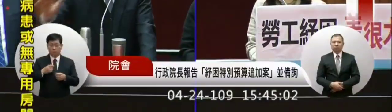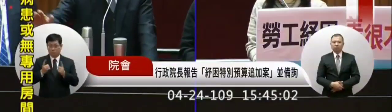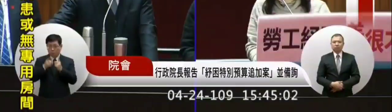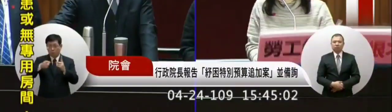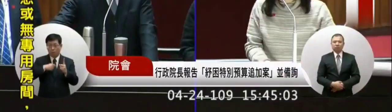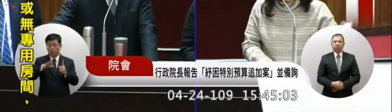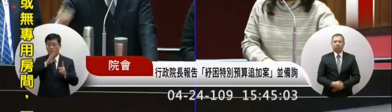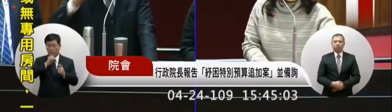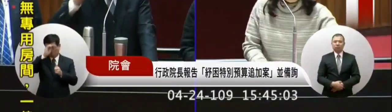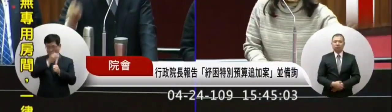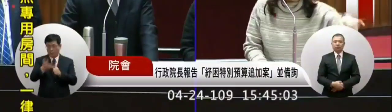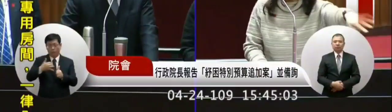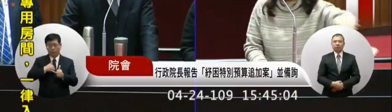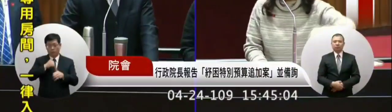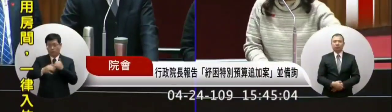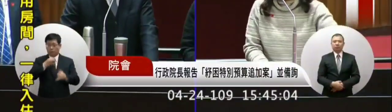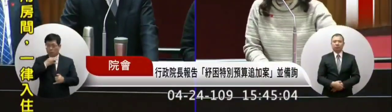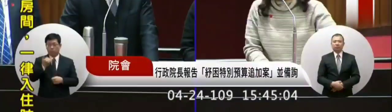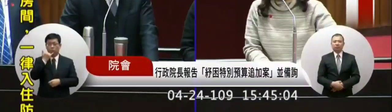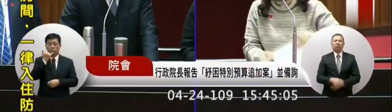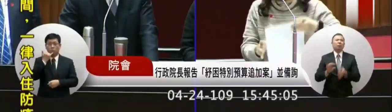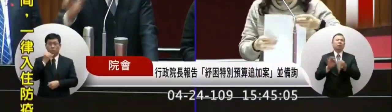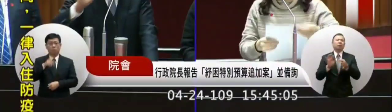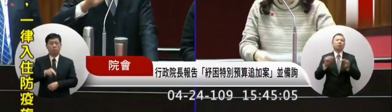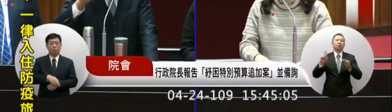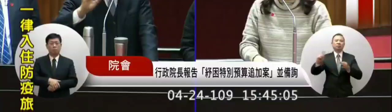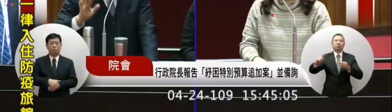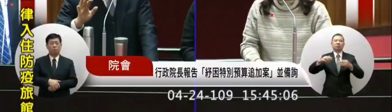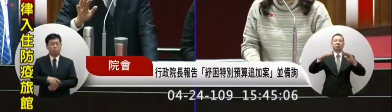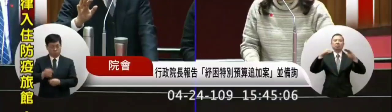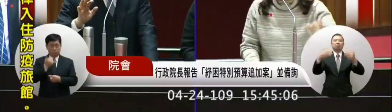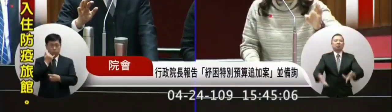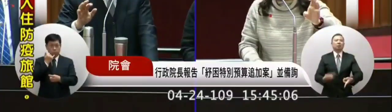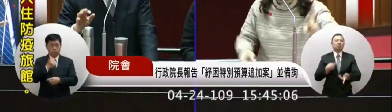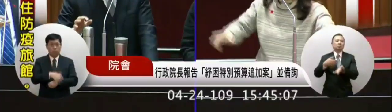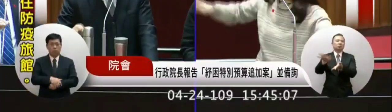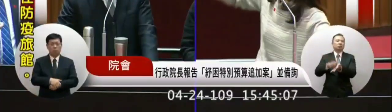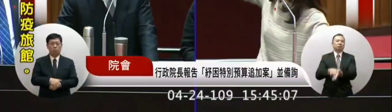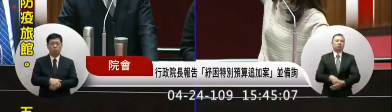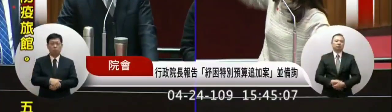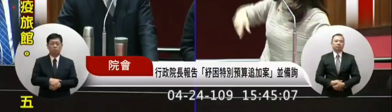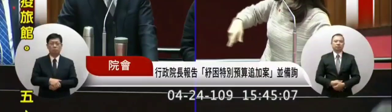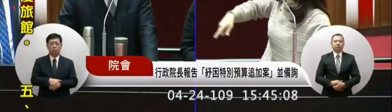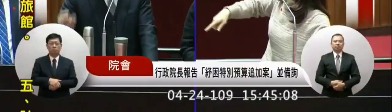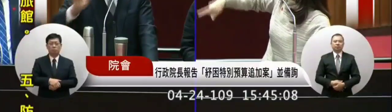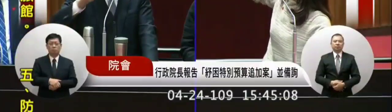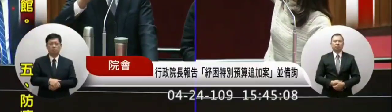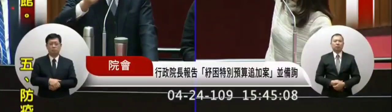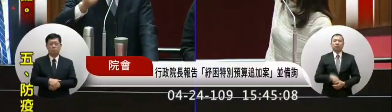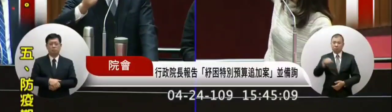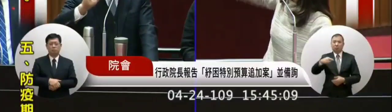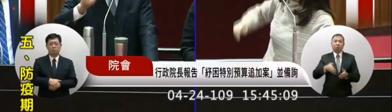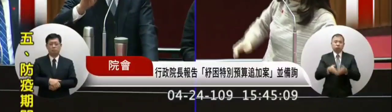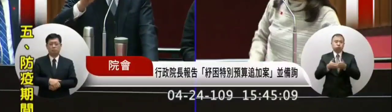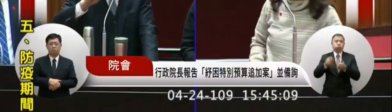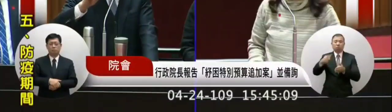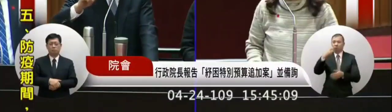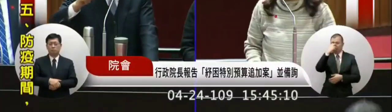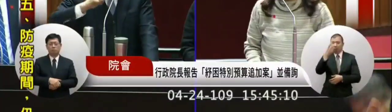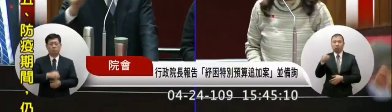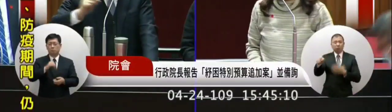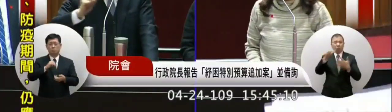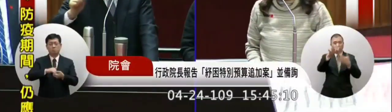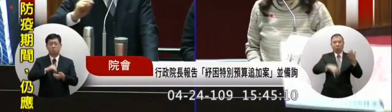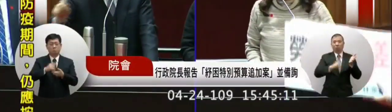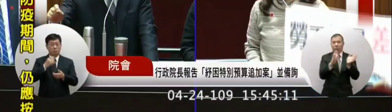情生活有困难，这样可以。 现在掉就掉了。 这样可以。 你现在真的要访视啊？ 不用 规定就是